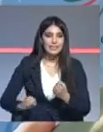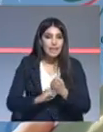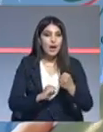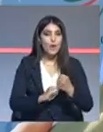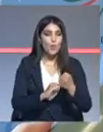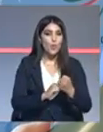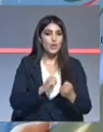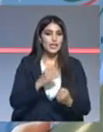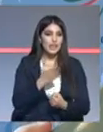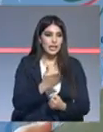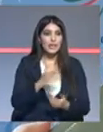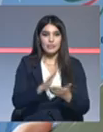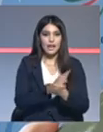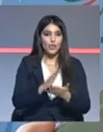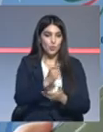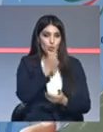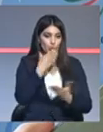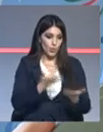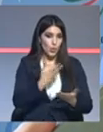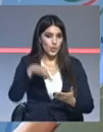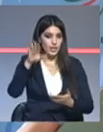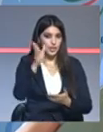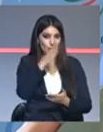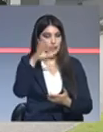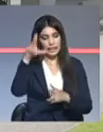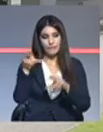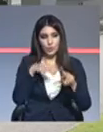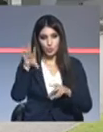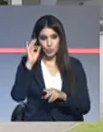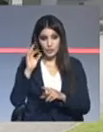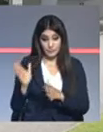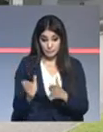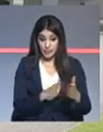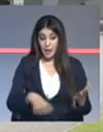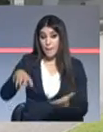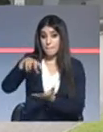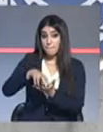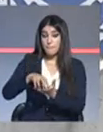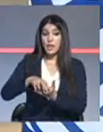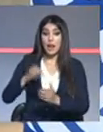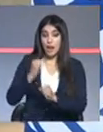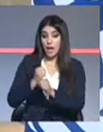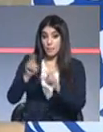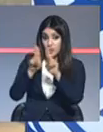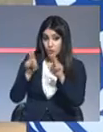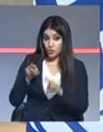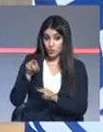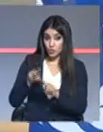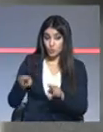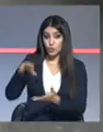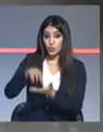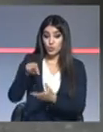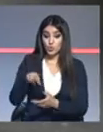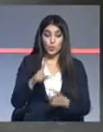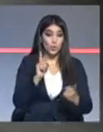ال الصناعات غير بالنسبه للدول ال وبمقر منظمه العمل الدوليه التقى رئيس الحكومه هي